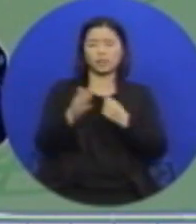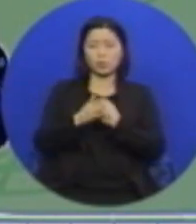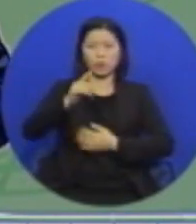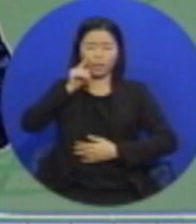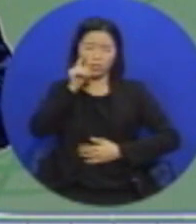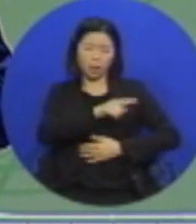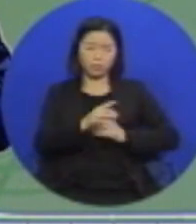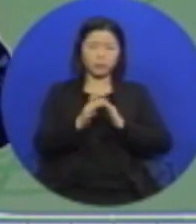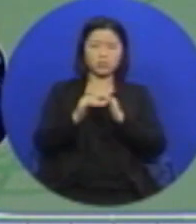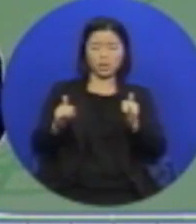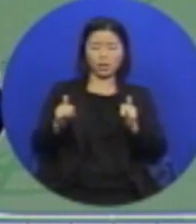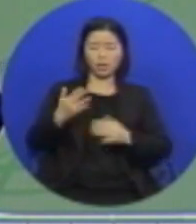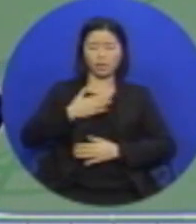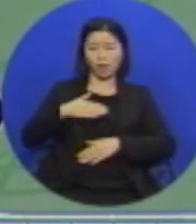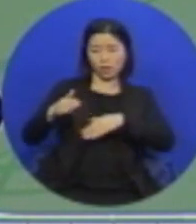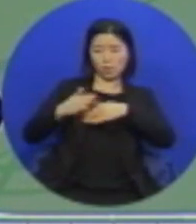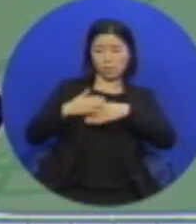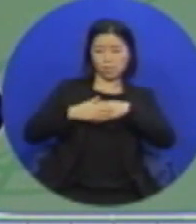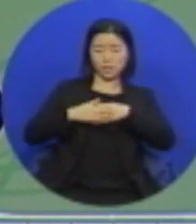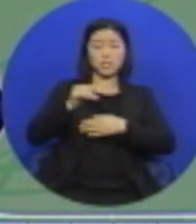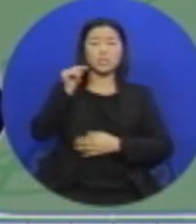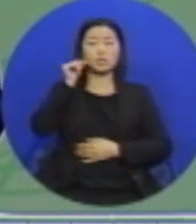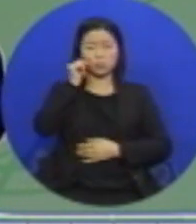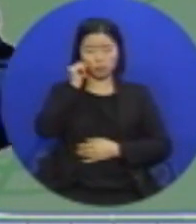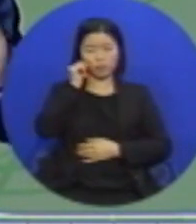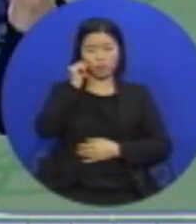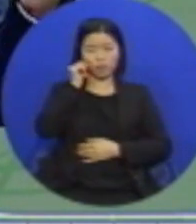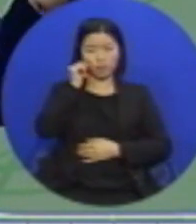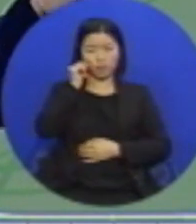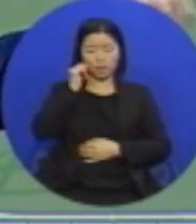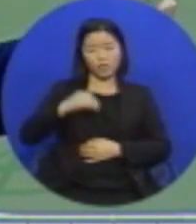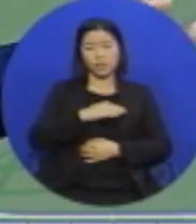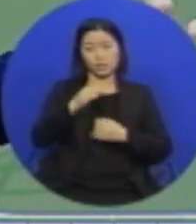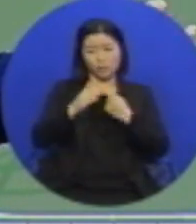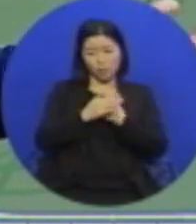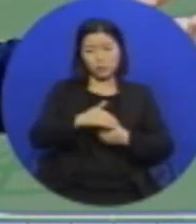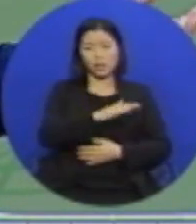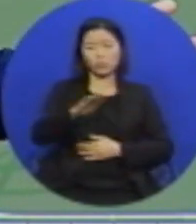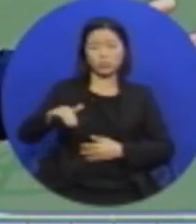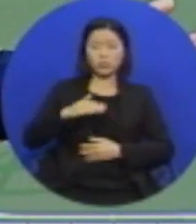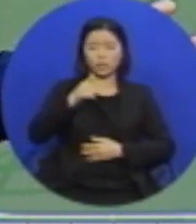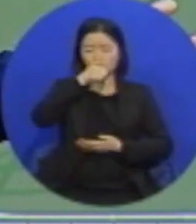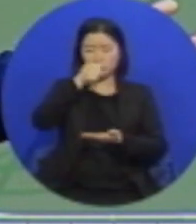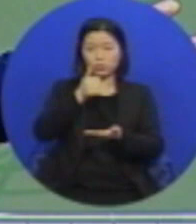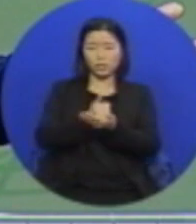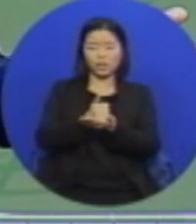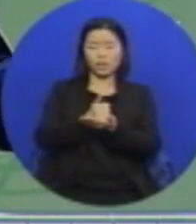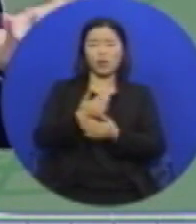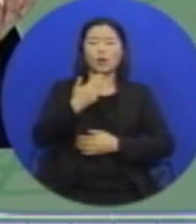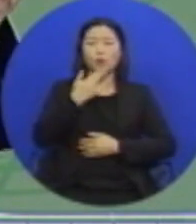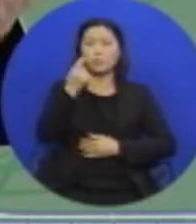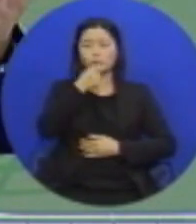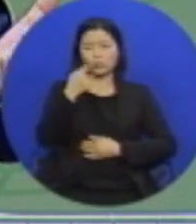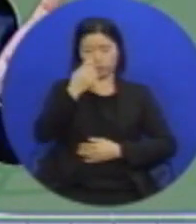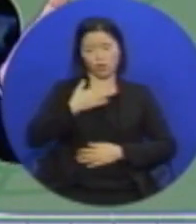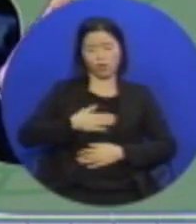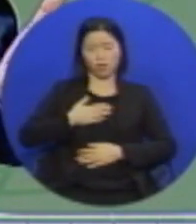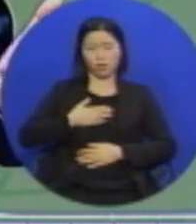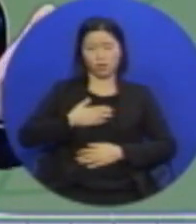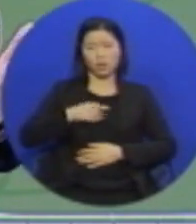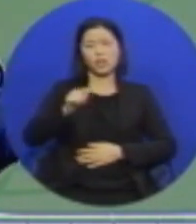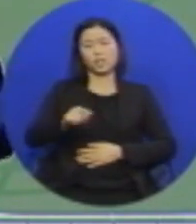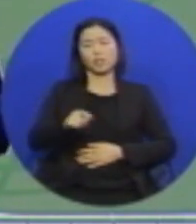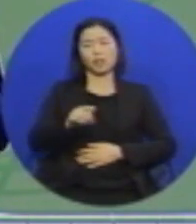나를 만지지도 못한다는 거 그래서 우리가 죄를 짓지 않는 줄 안다는 거에요 이것이 예수를 믿는